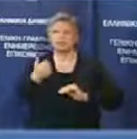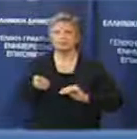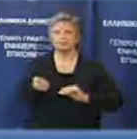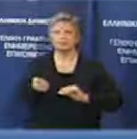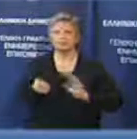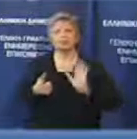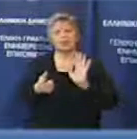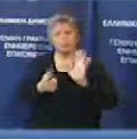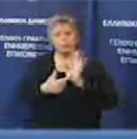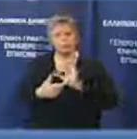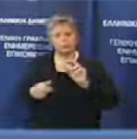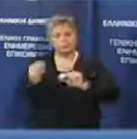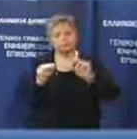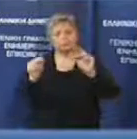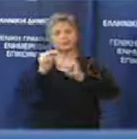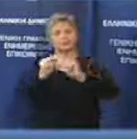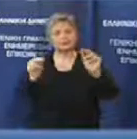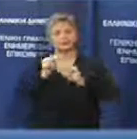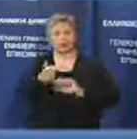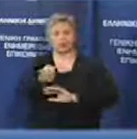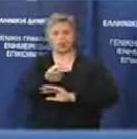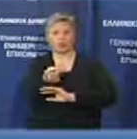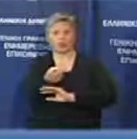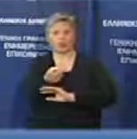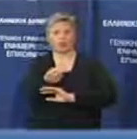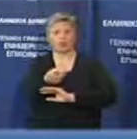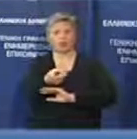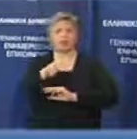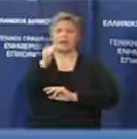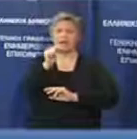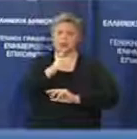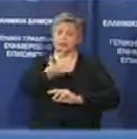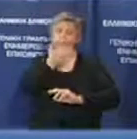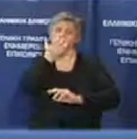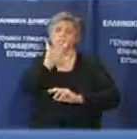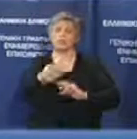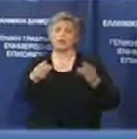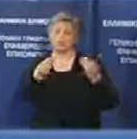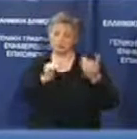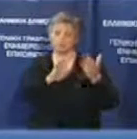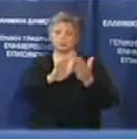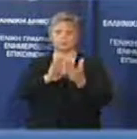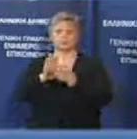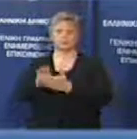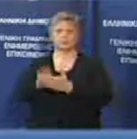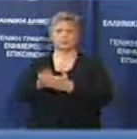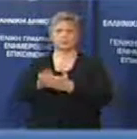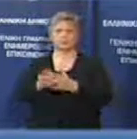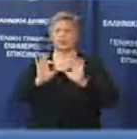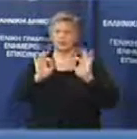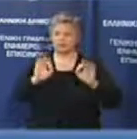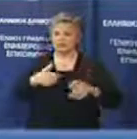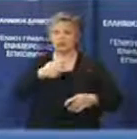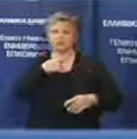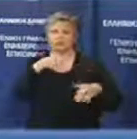οι δύο το εξετάζουν με την αντίστοιχη σοβαρή αντιμετώπιση, όπως πρέπει και με σεβασμό. Χωρίς αυτό